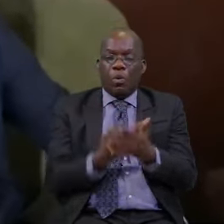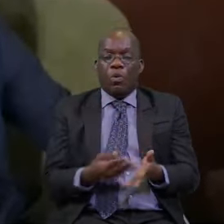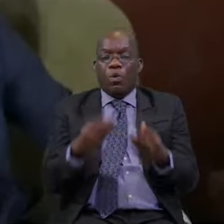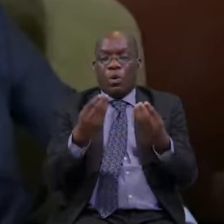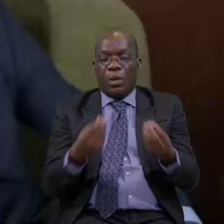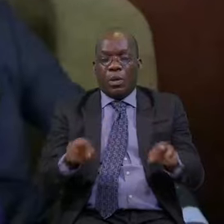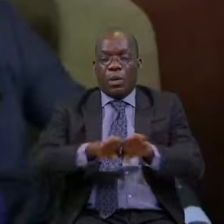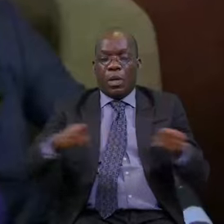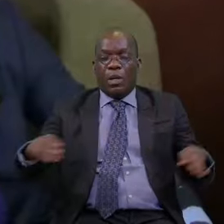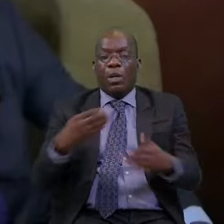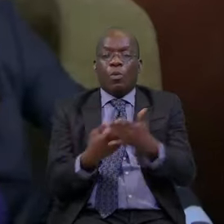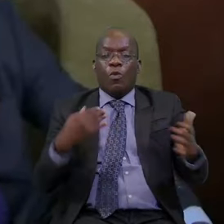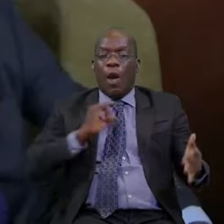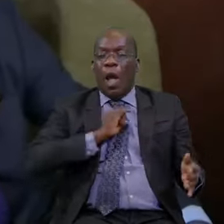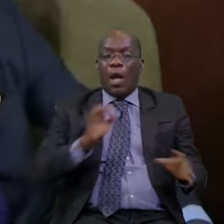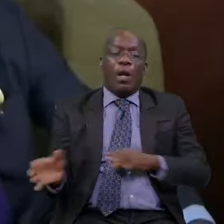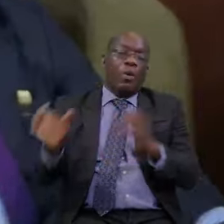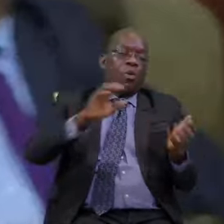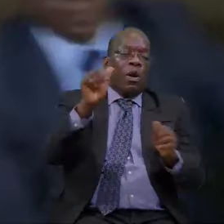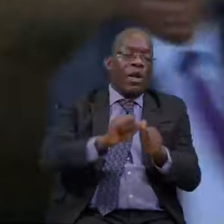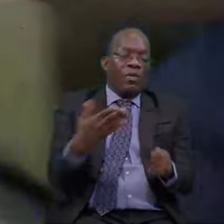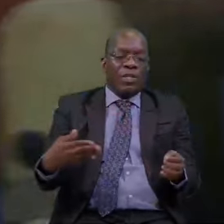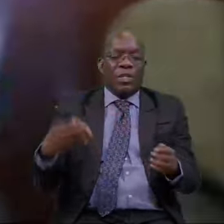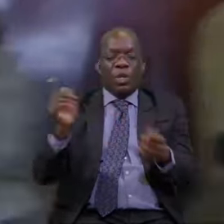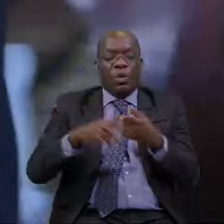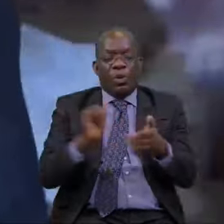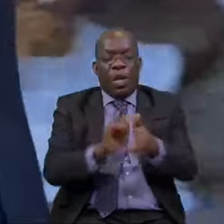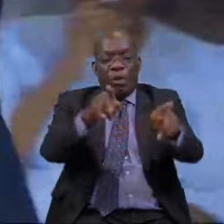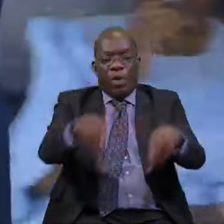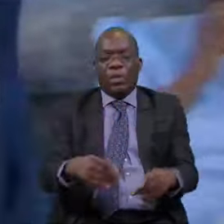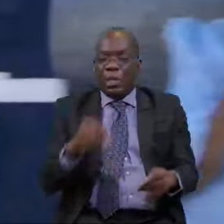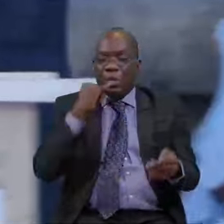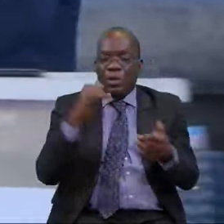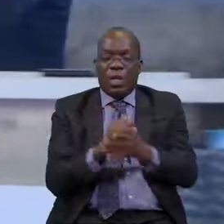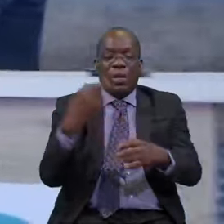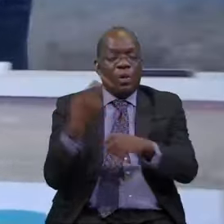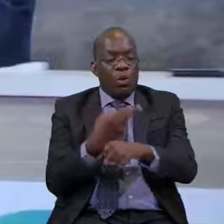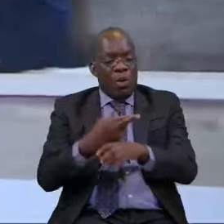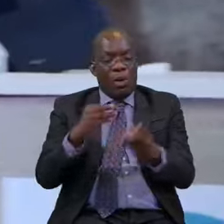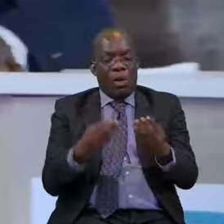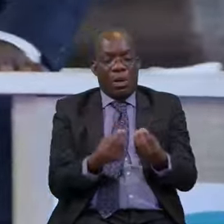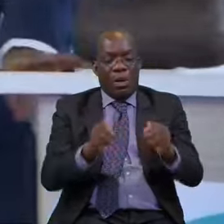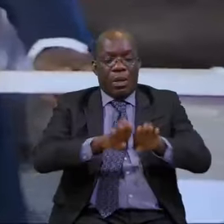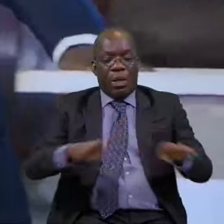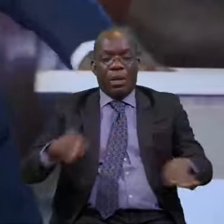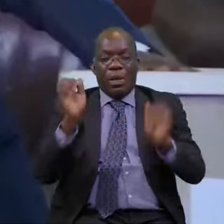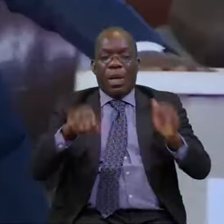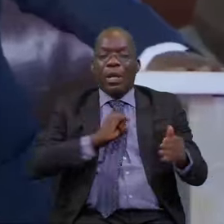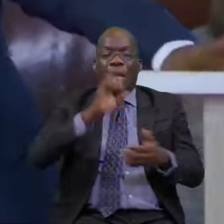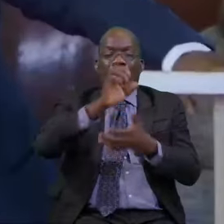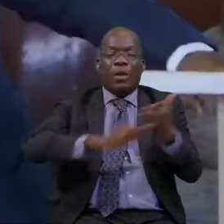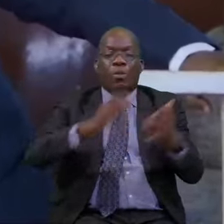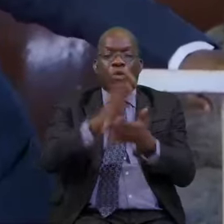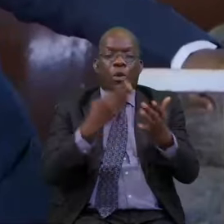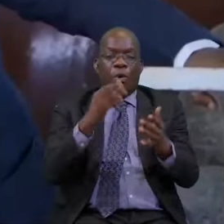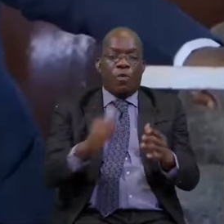de tout investir dans la vie de cette personne. Est-ce un sol de pierre?